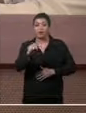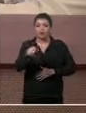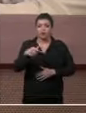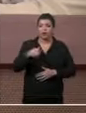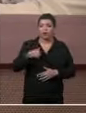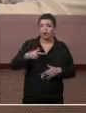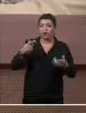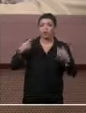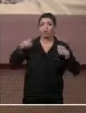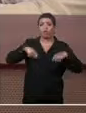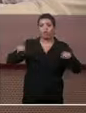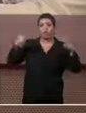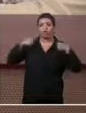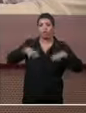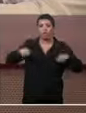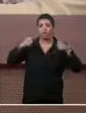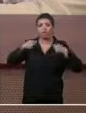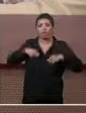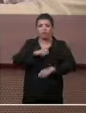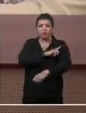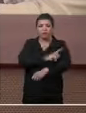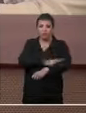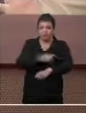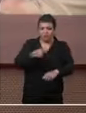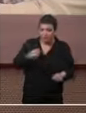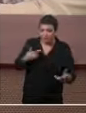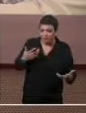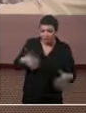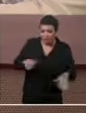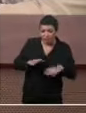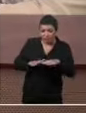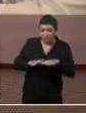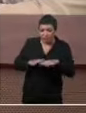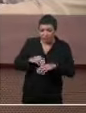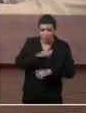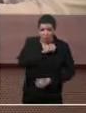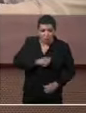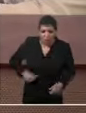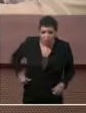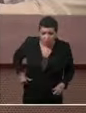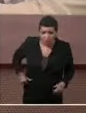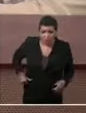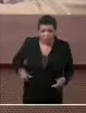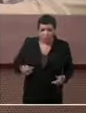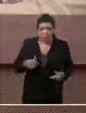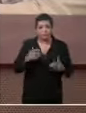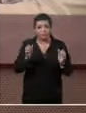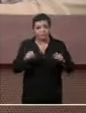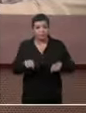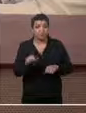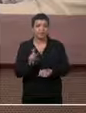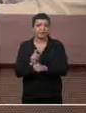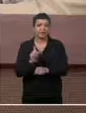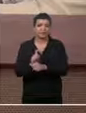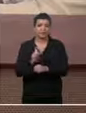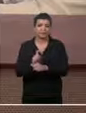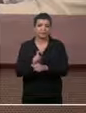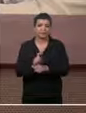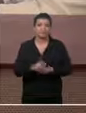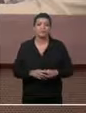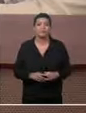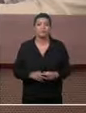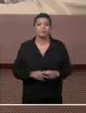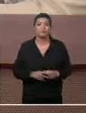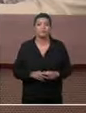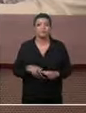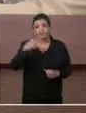gaspillages énergétiques d'une ampleur inédite et qui sont, à mon sens, tout à fait critiquables. Et vous savez, c'est